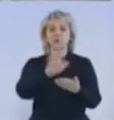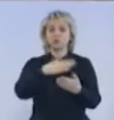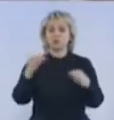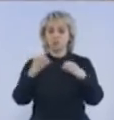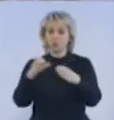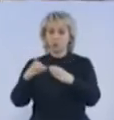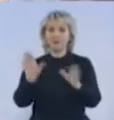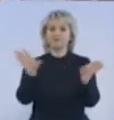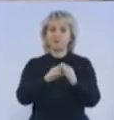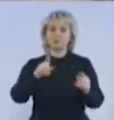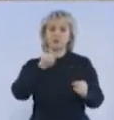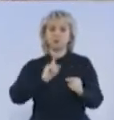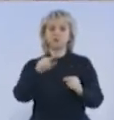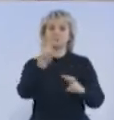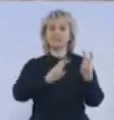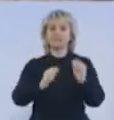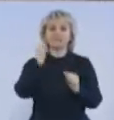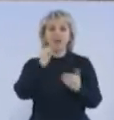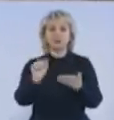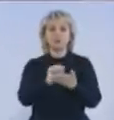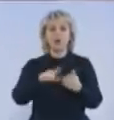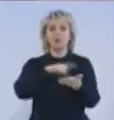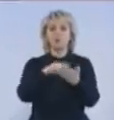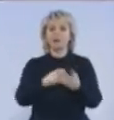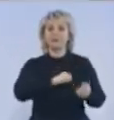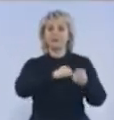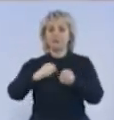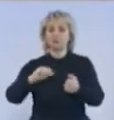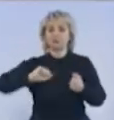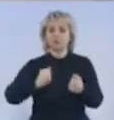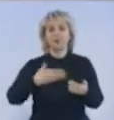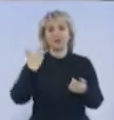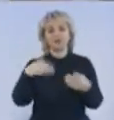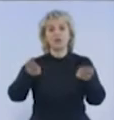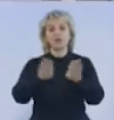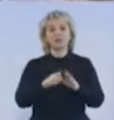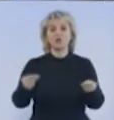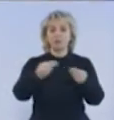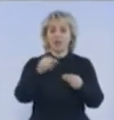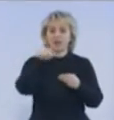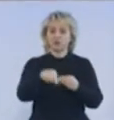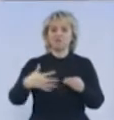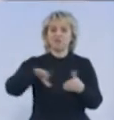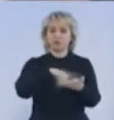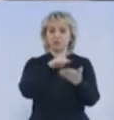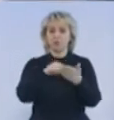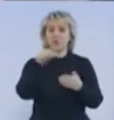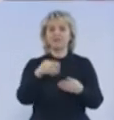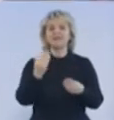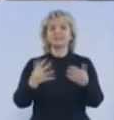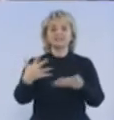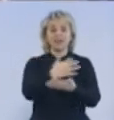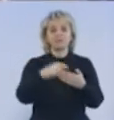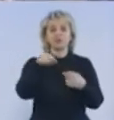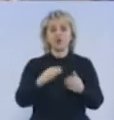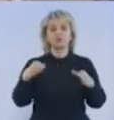группами. Вместе удобнее и искать старую бумагу по городу, и тащить с другом легче. Так и приобщили к акции весь город. Собирали группой,